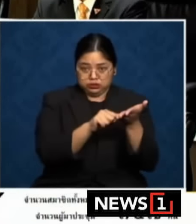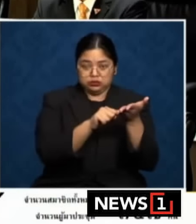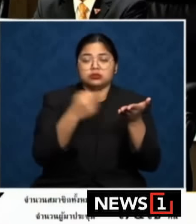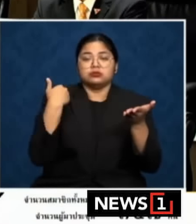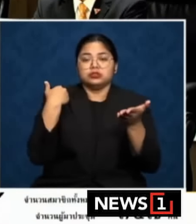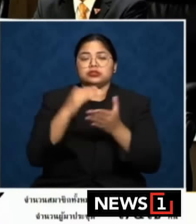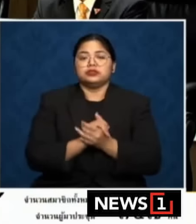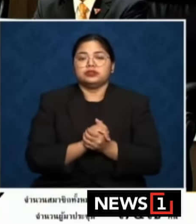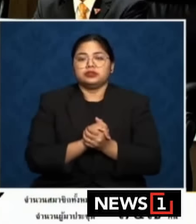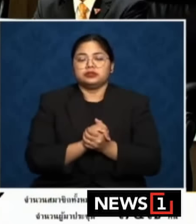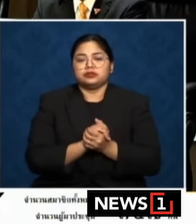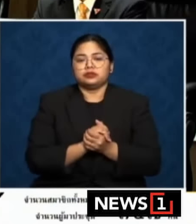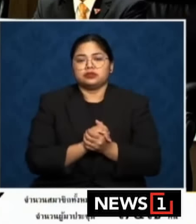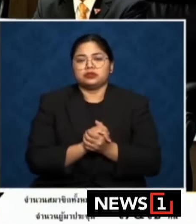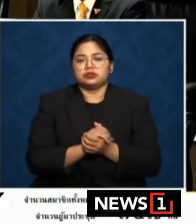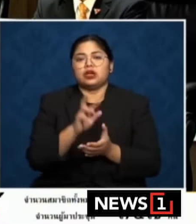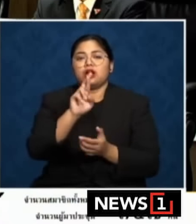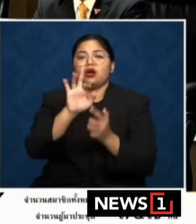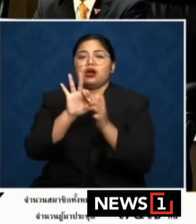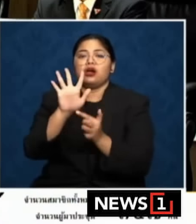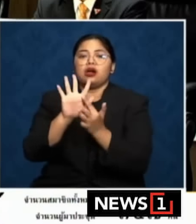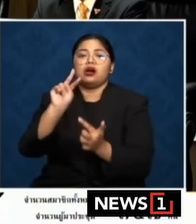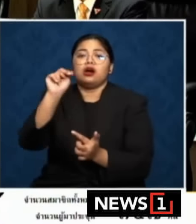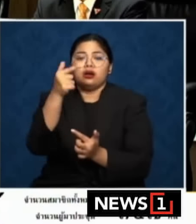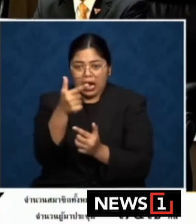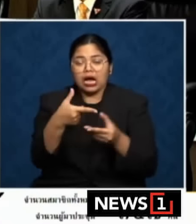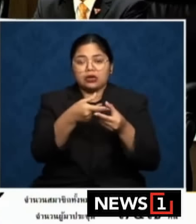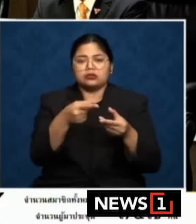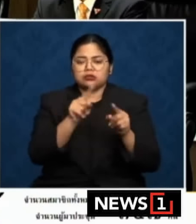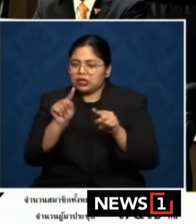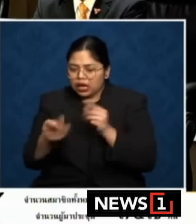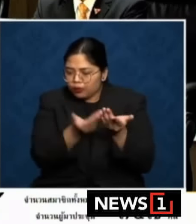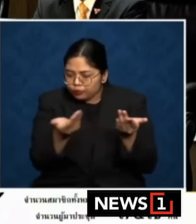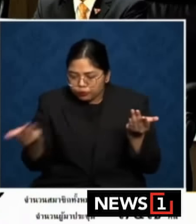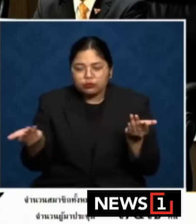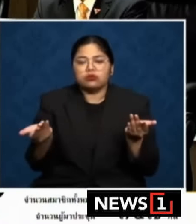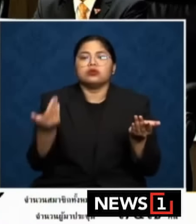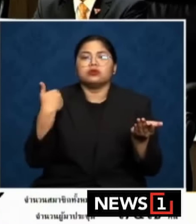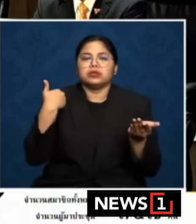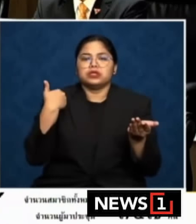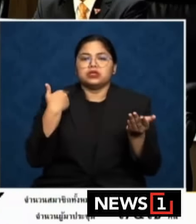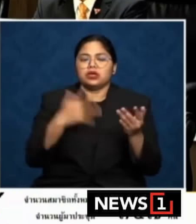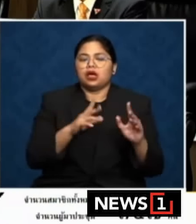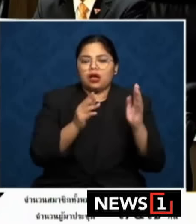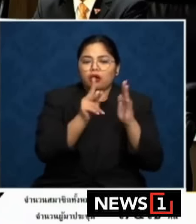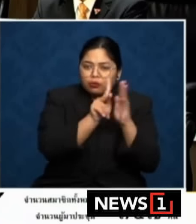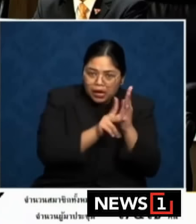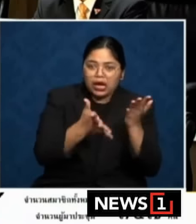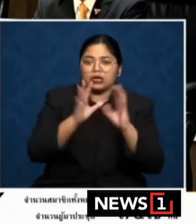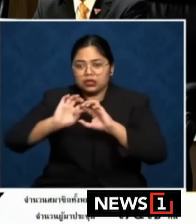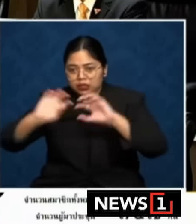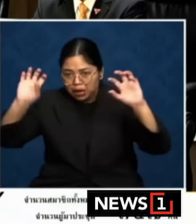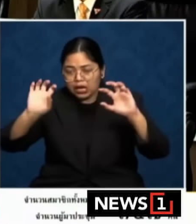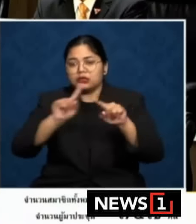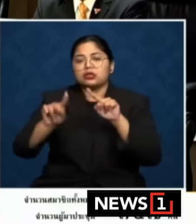นราษฎรดังนั้นร่างใดเกี่ยวกับการเงินในระบบการตรวจสอบทวงดุลระหว่างฝ่ายรัฐบาลฝ่ายนิติบัญญัติก็คือจะต้